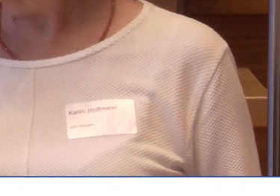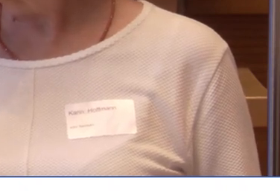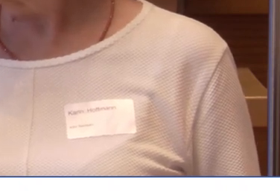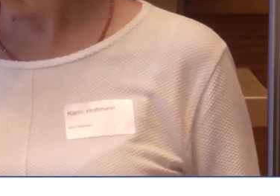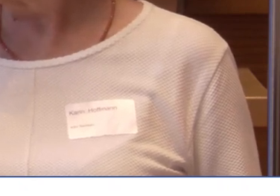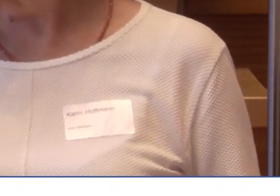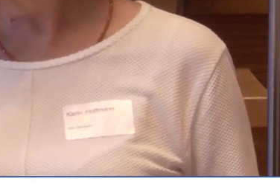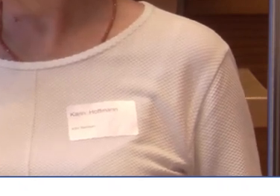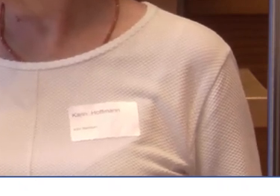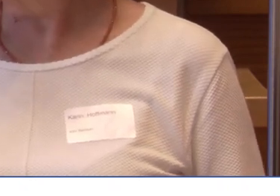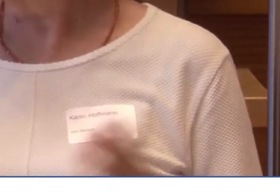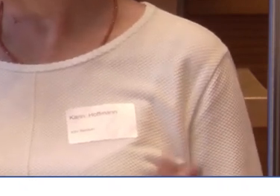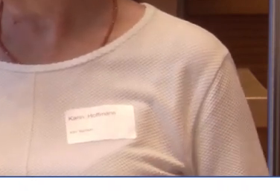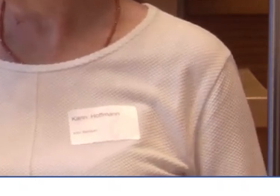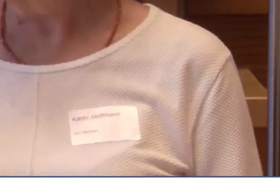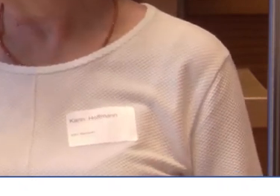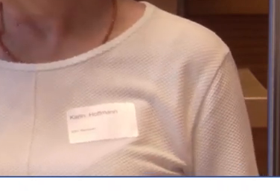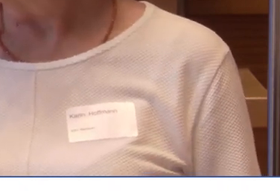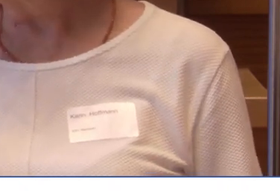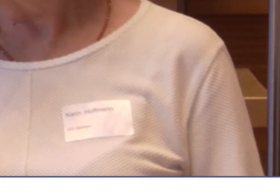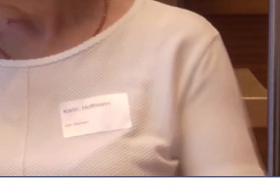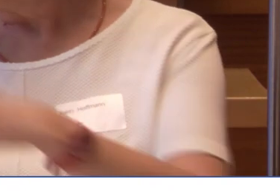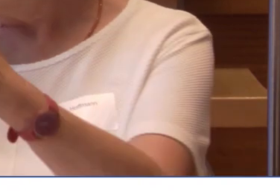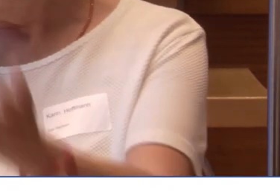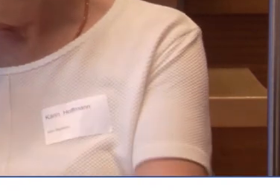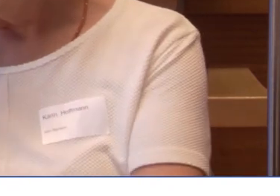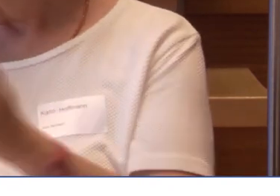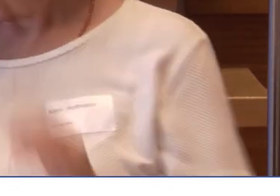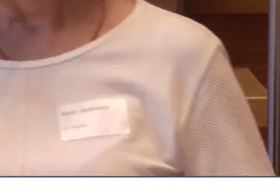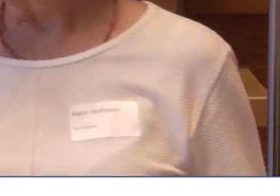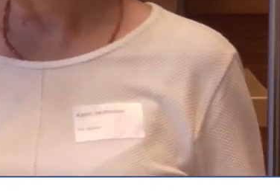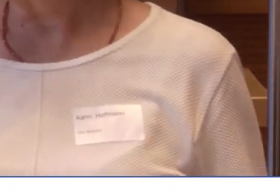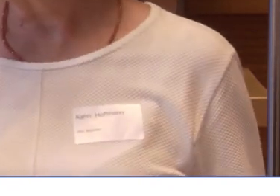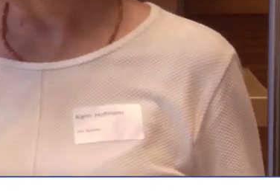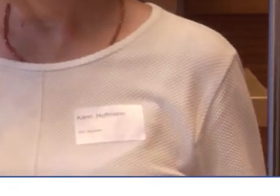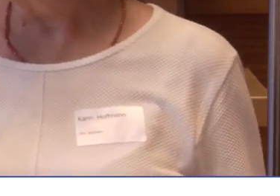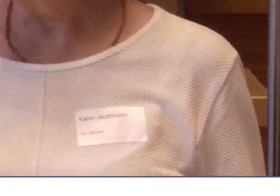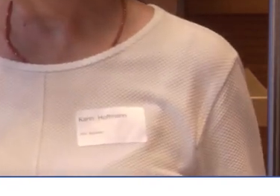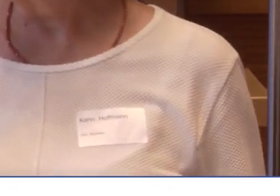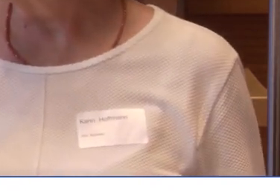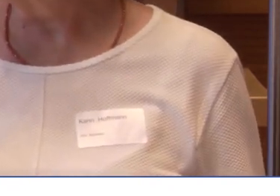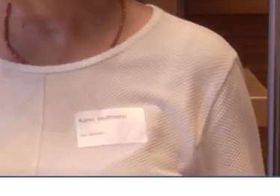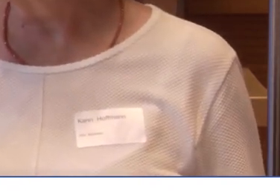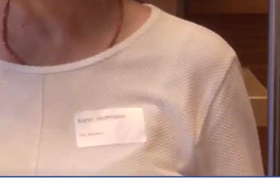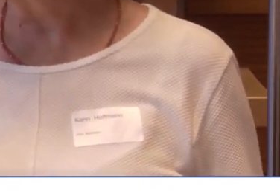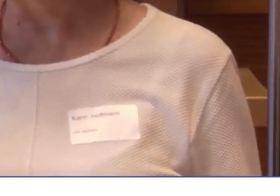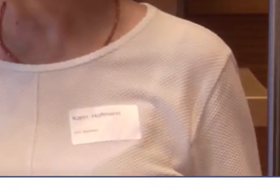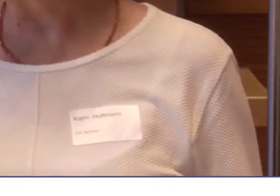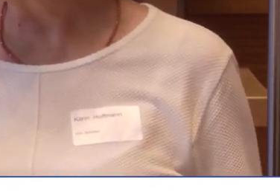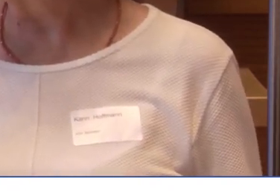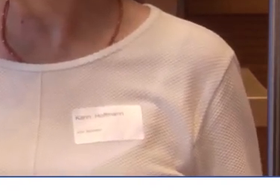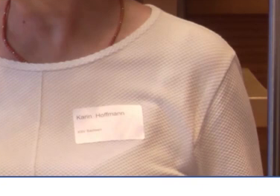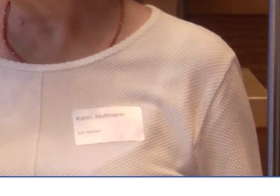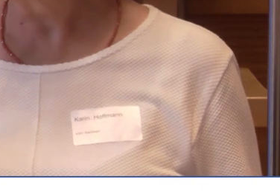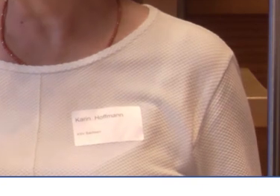dann jemand unterstützen wenn dann bedarf also ein Antrag auf Eingliederungshilfe der ist dann schon etwas